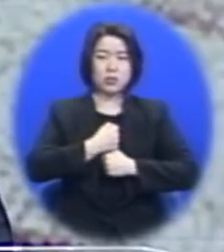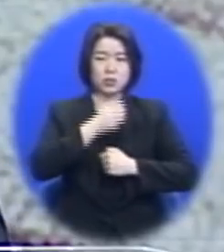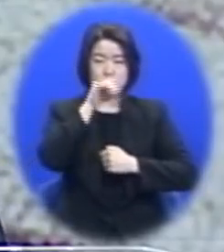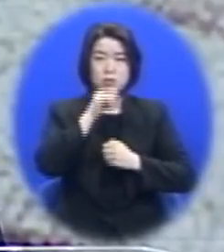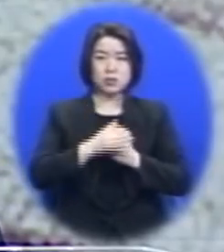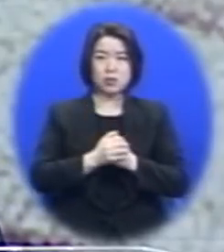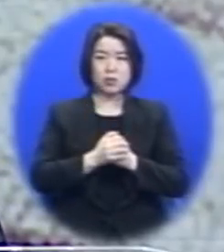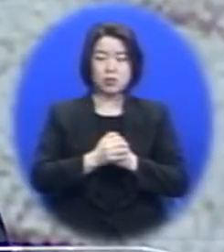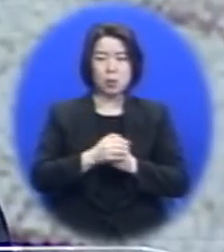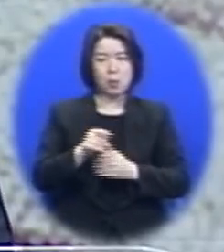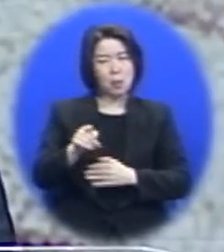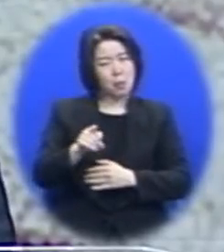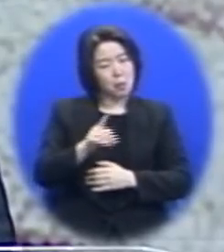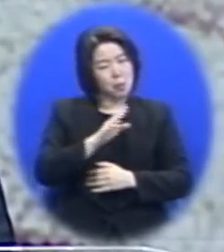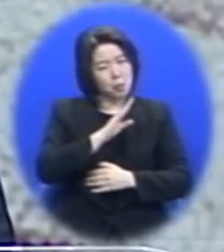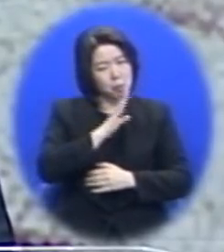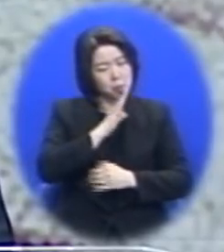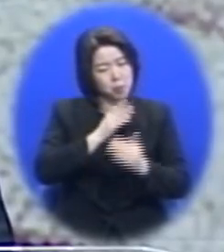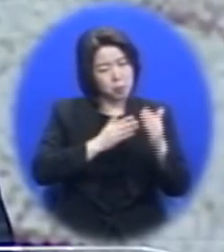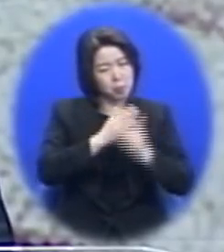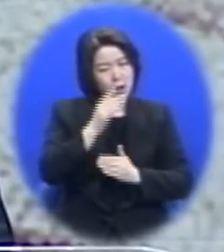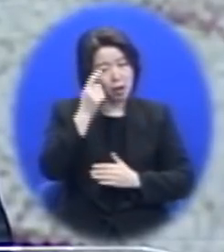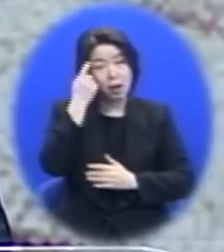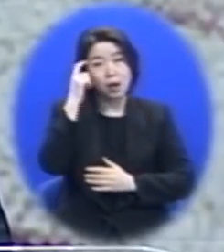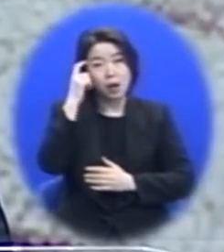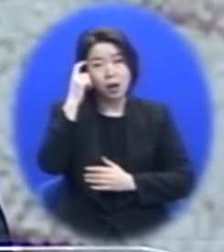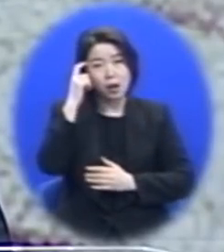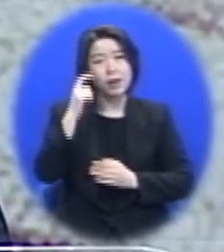너무 유난 스럽고 지나 친가